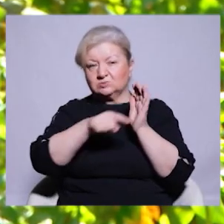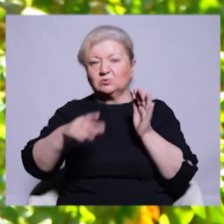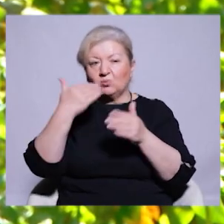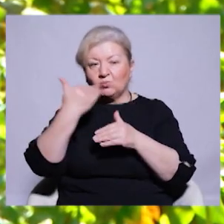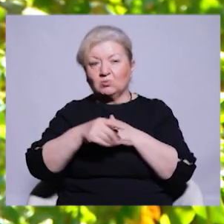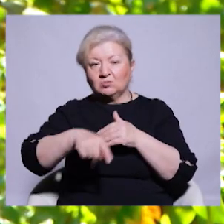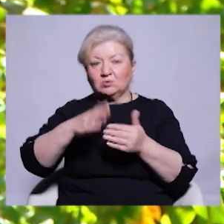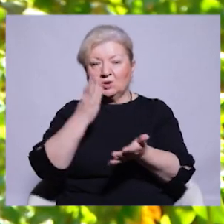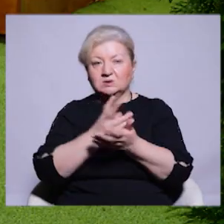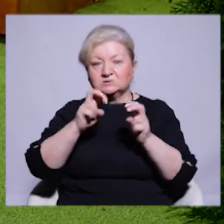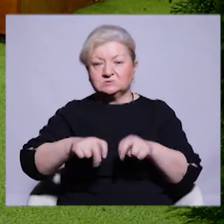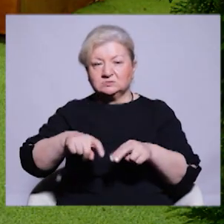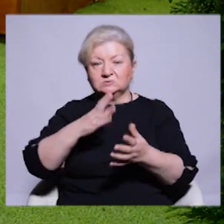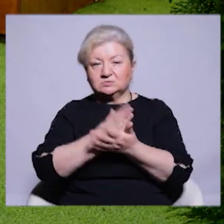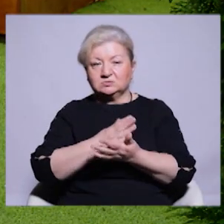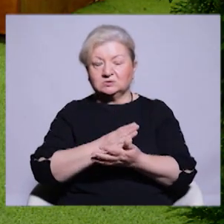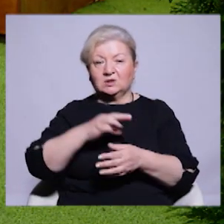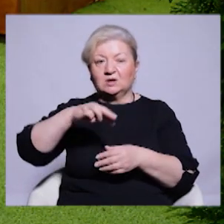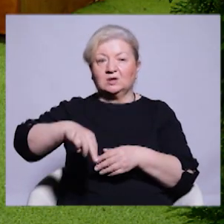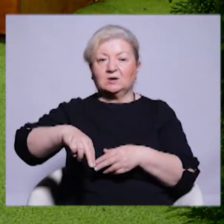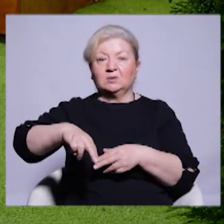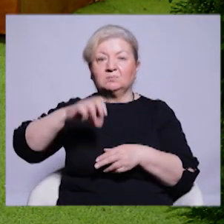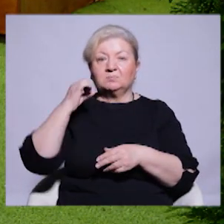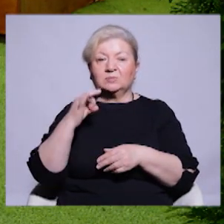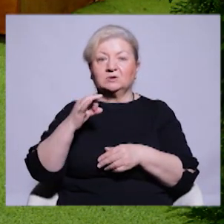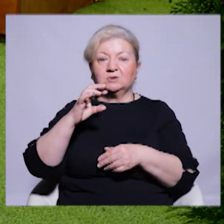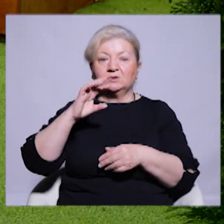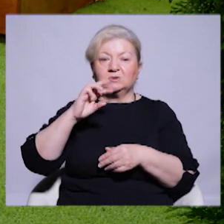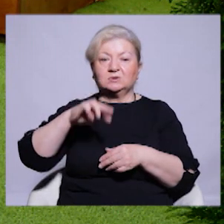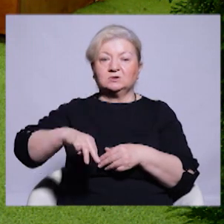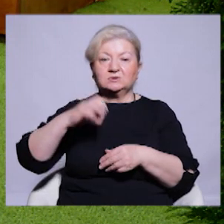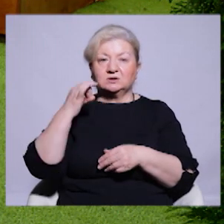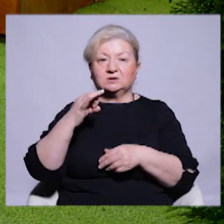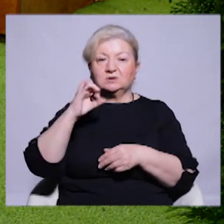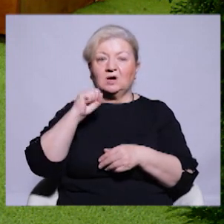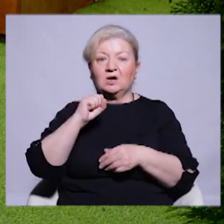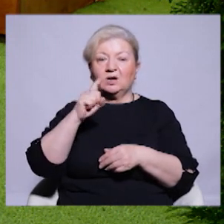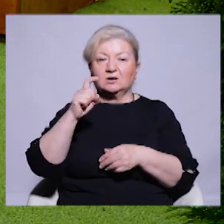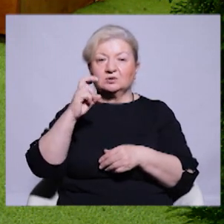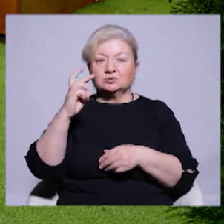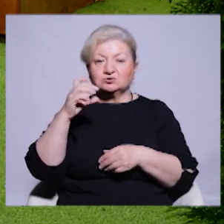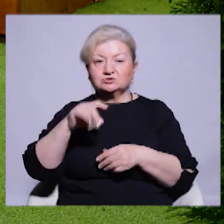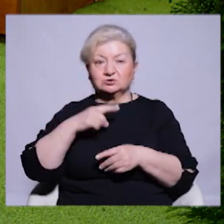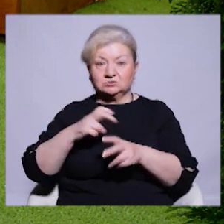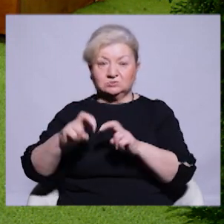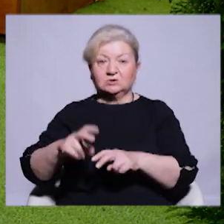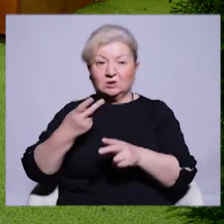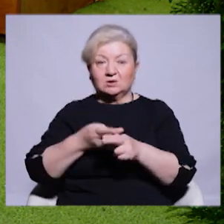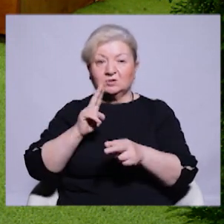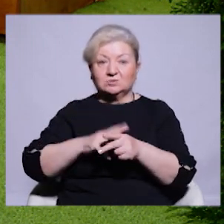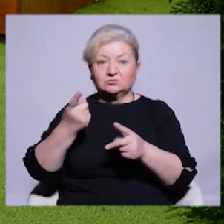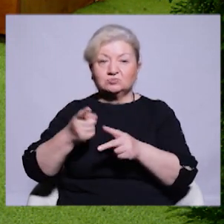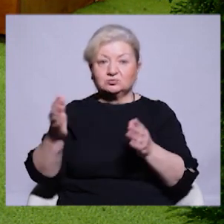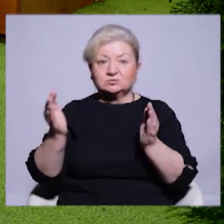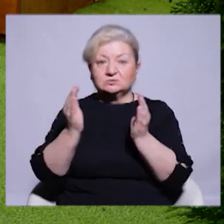ზის პიტიახში სპარსელებს ეს ტერიტორია დაპყრობილი აქ და ზის პიტიახში ანუ პიტიახში რომ იჯდეს საჭირო აქ